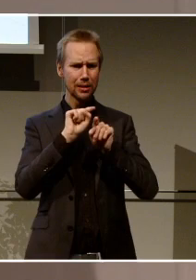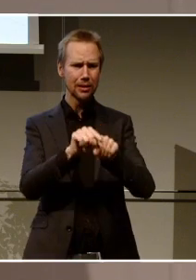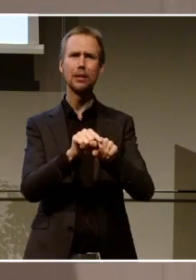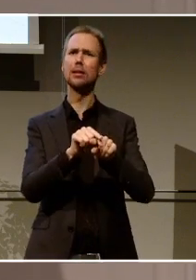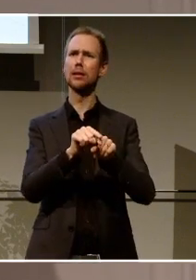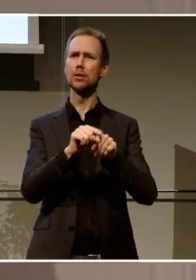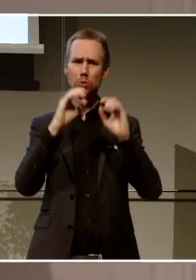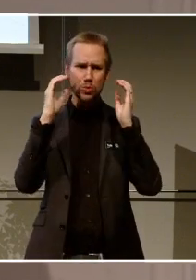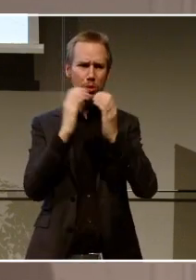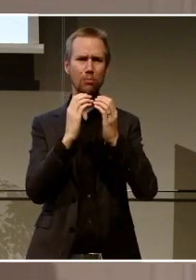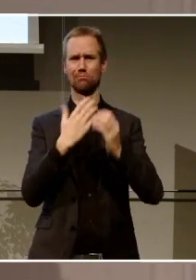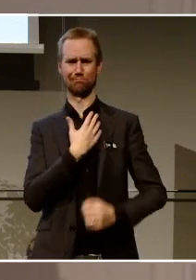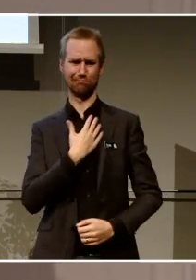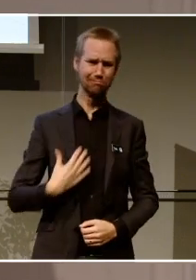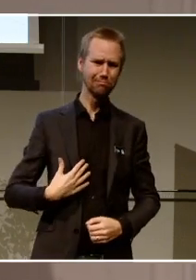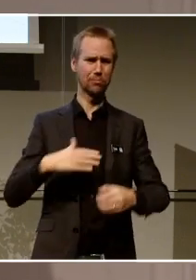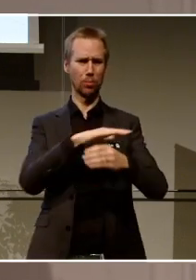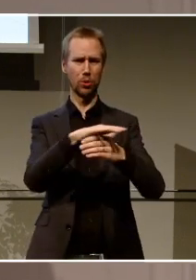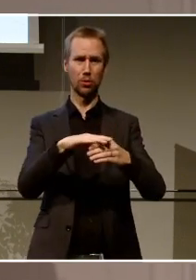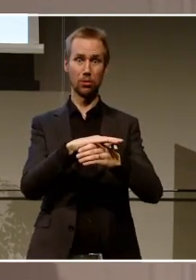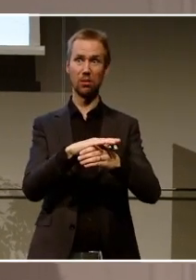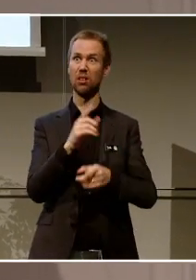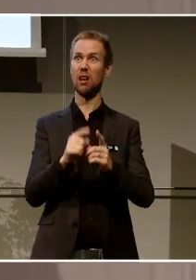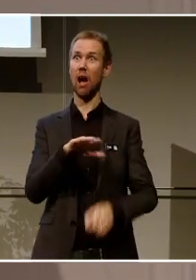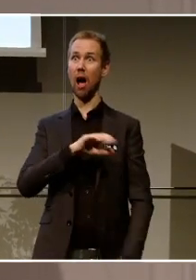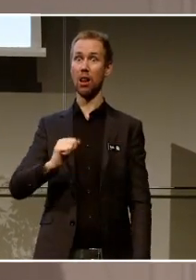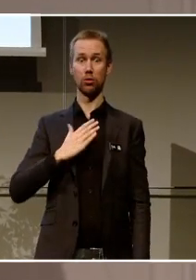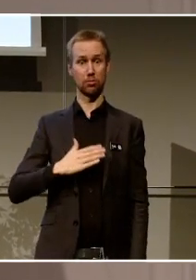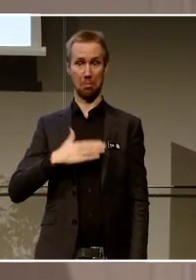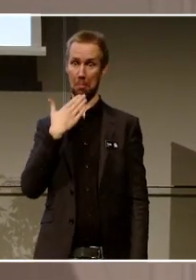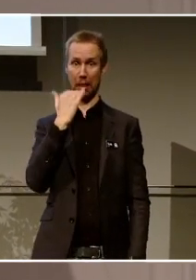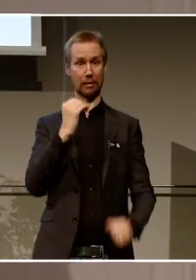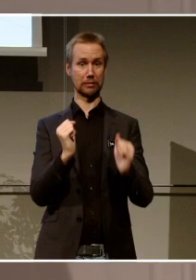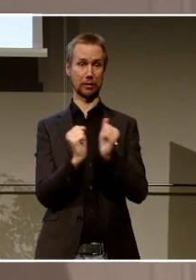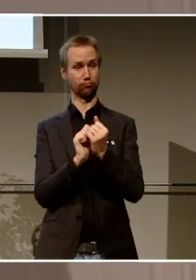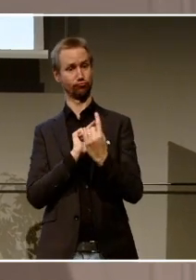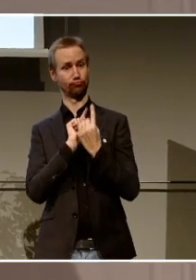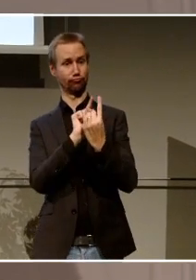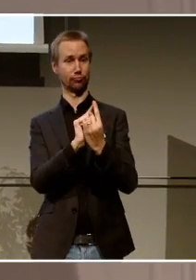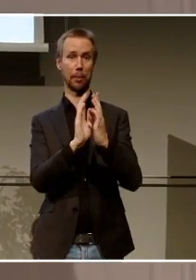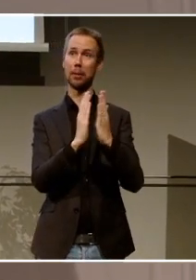inte så att alla skulle tycka det här var ett skojigare sätt att träffa biblioteket? Ett bättre sätt